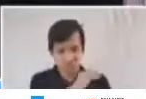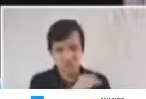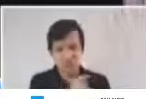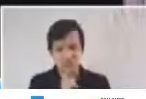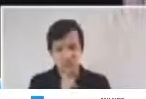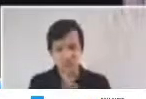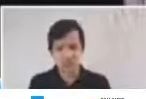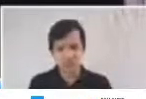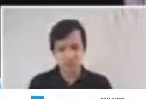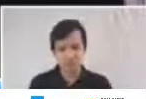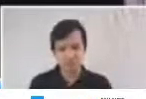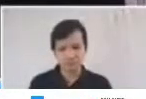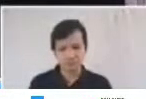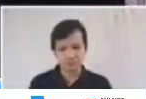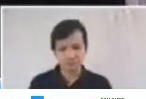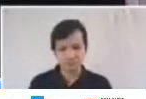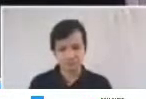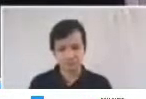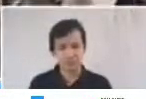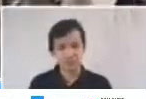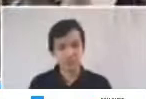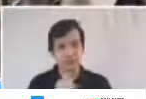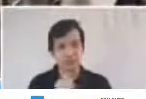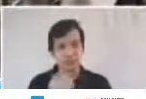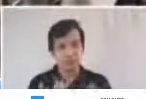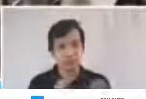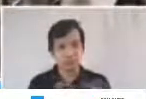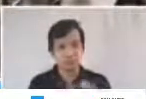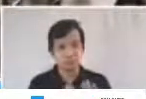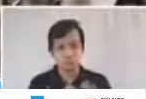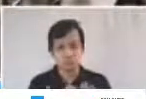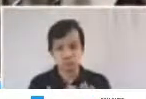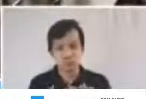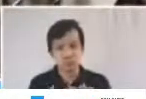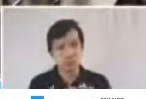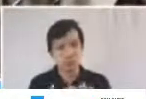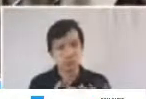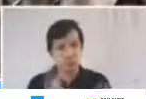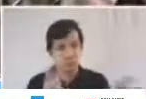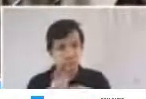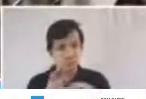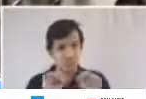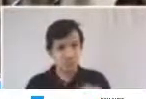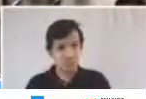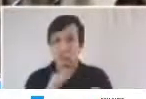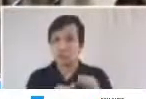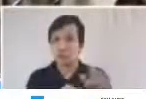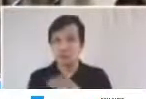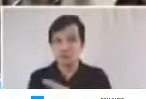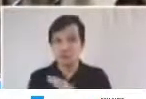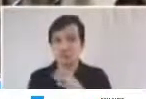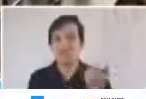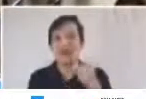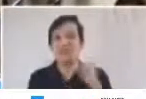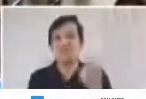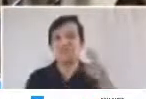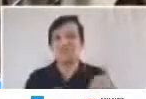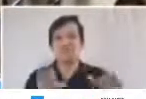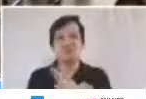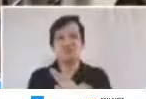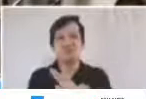Sir, for now, limited pa po talaga siya sa haircut. Haircut lang, so other services like hair color or treatment